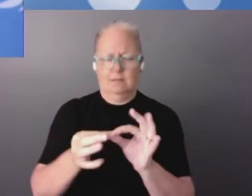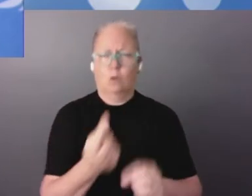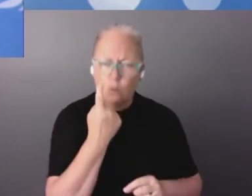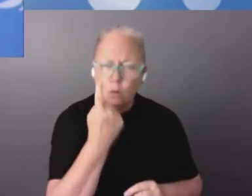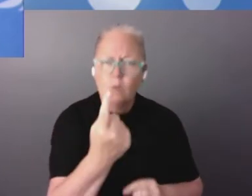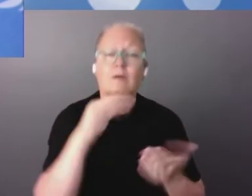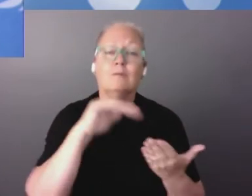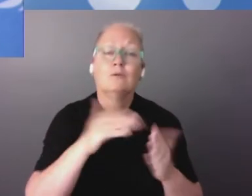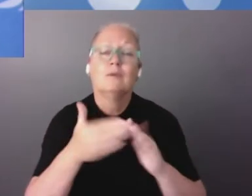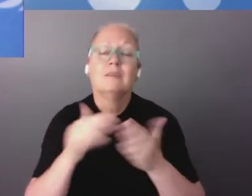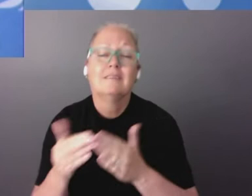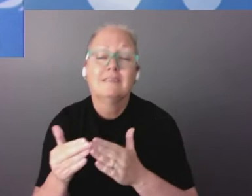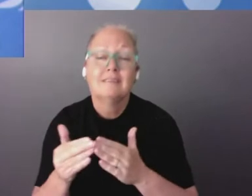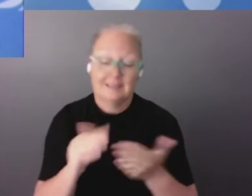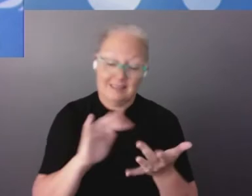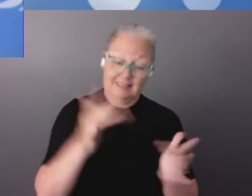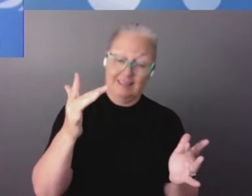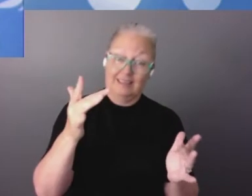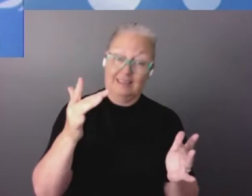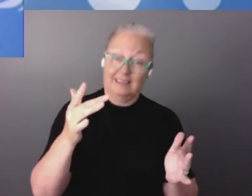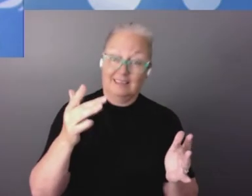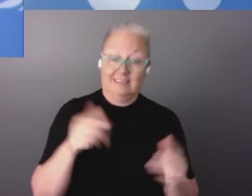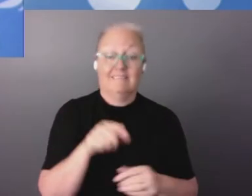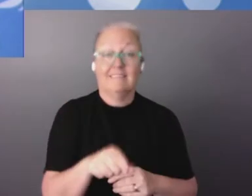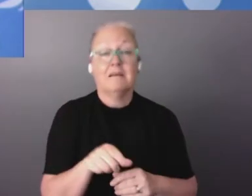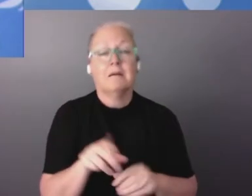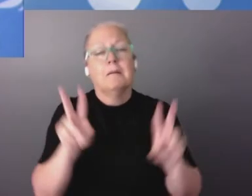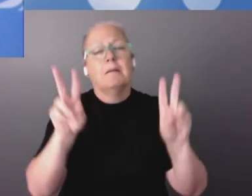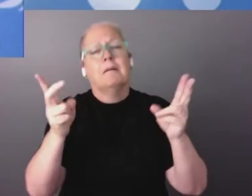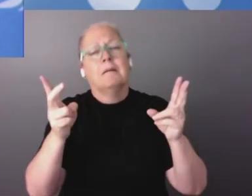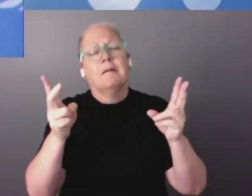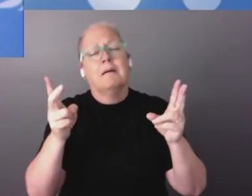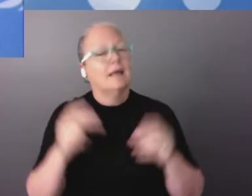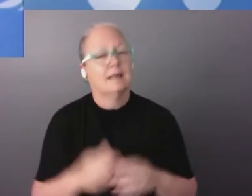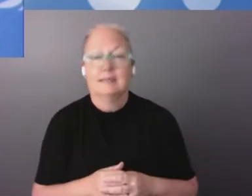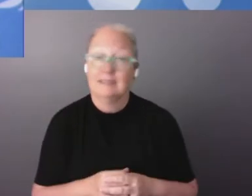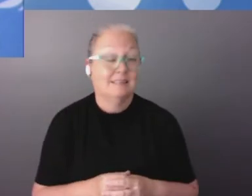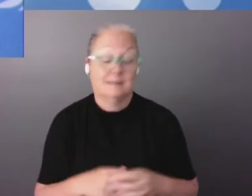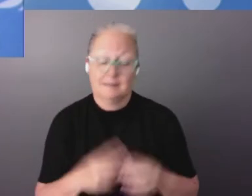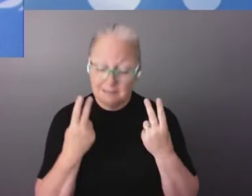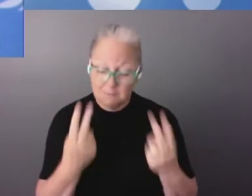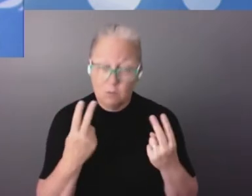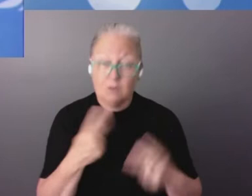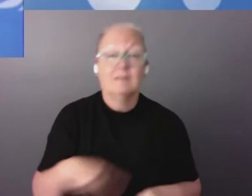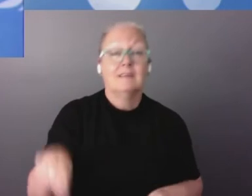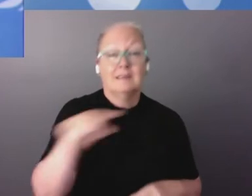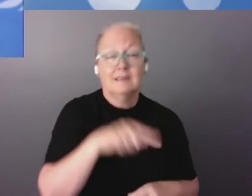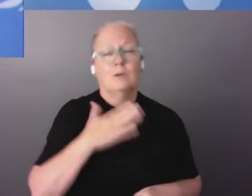IGF فيه تحديات كبيرة. نريد أن يكون الإنترنت